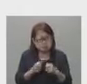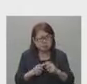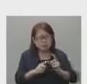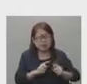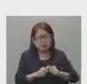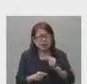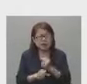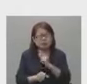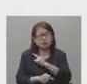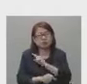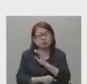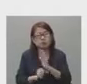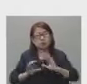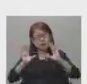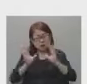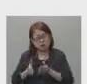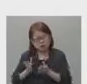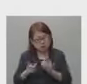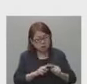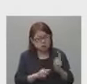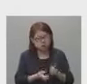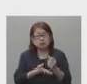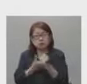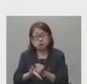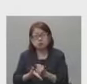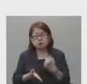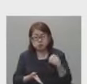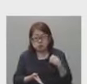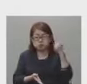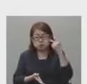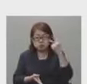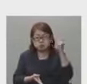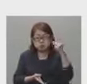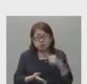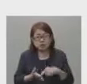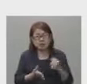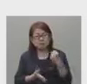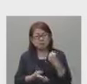ต่ทุกคนทุกฝ่ายต้องช่วยกันเข้าใจและเป็นกำลังใจให้ครับ